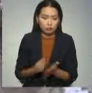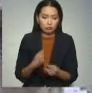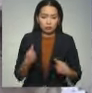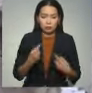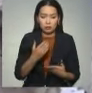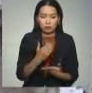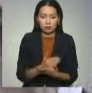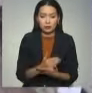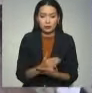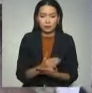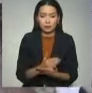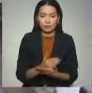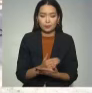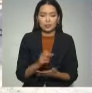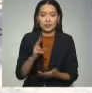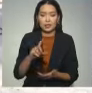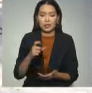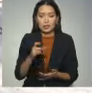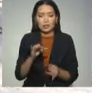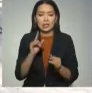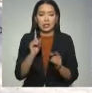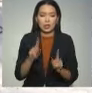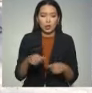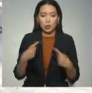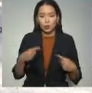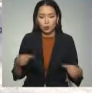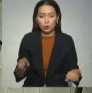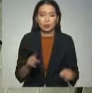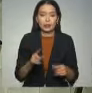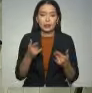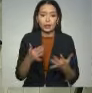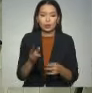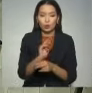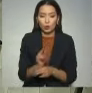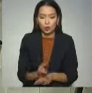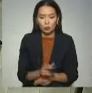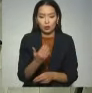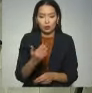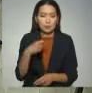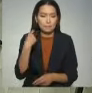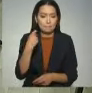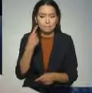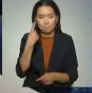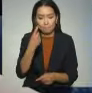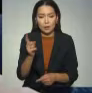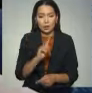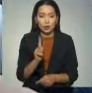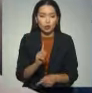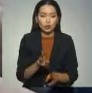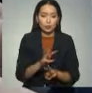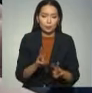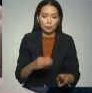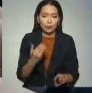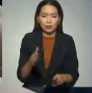приводить в порядок ТЭЦ. Как и Экибастузскую, так и другие, требующие ремонта. И напоследок президент дал оценку работы чиновников